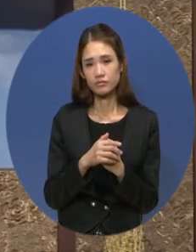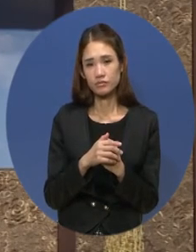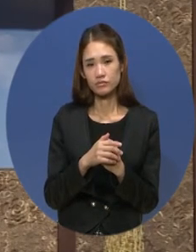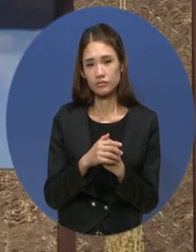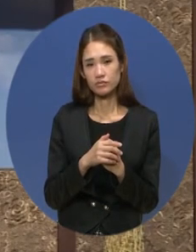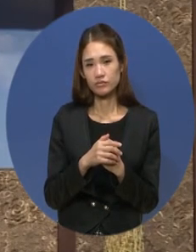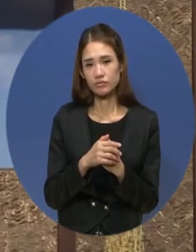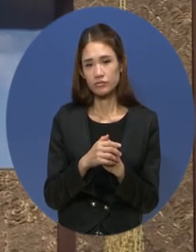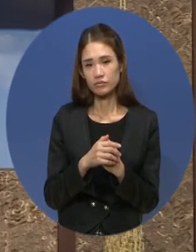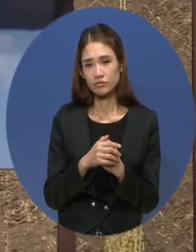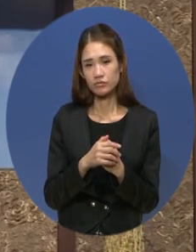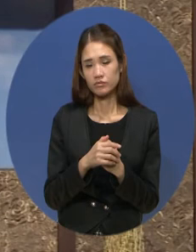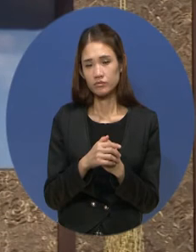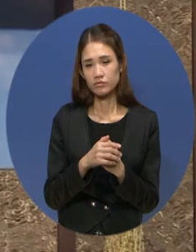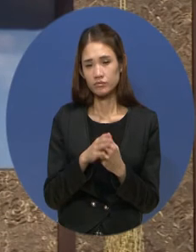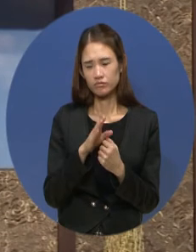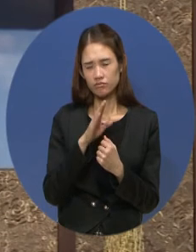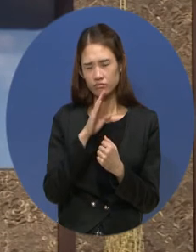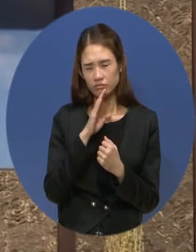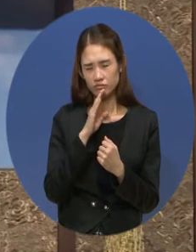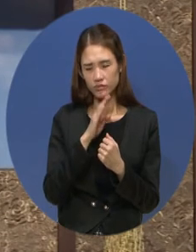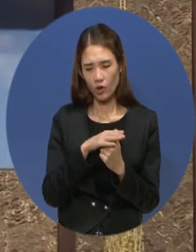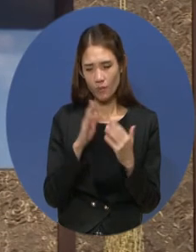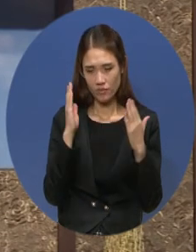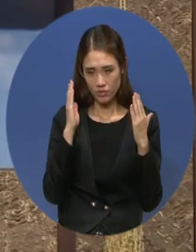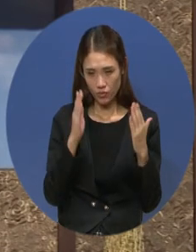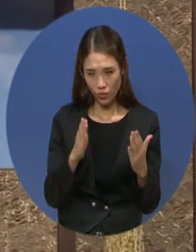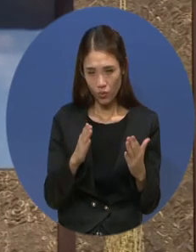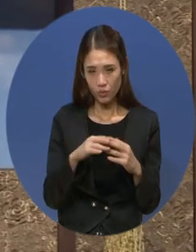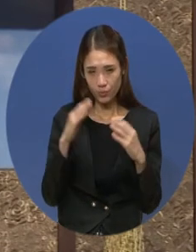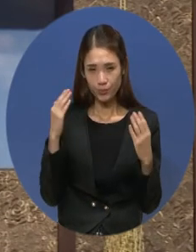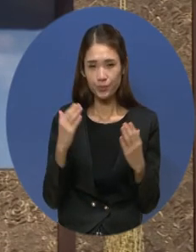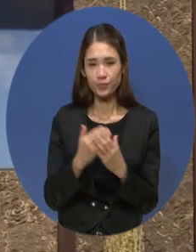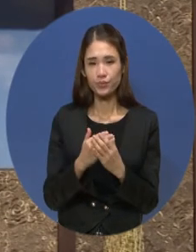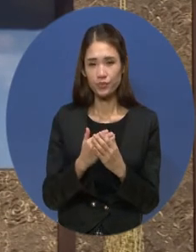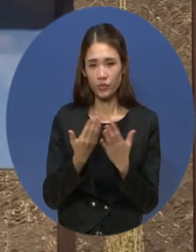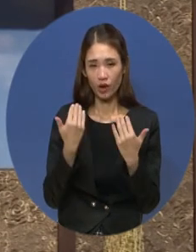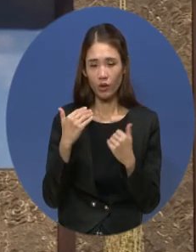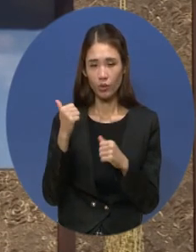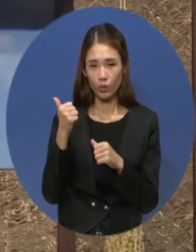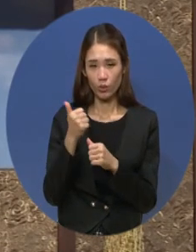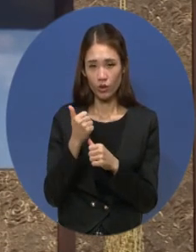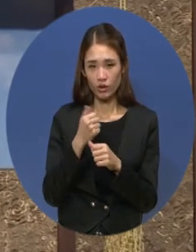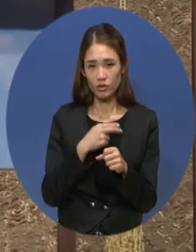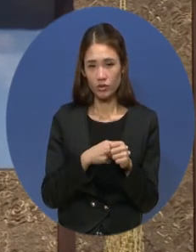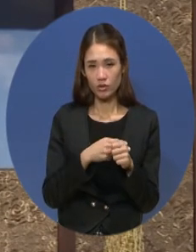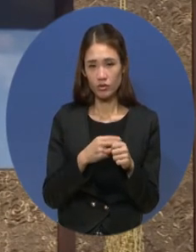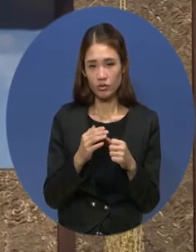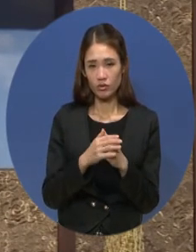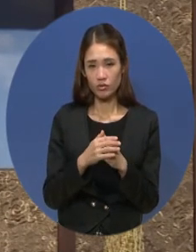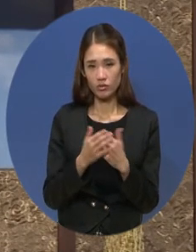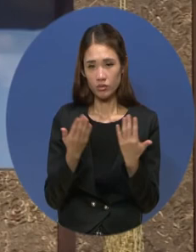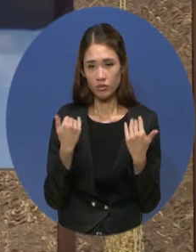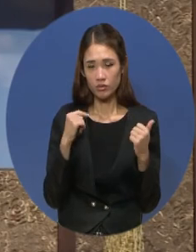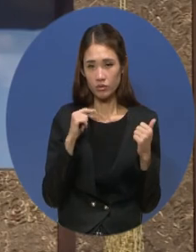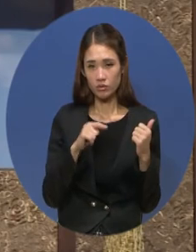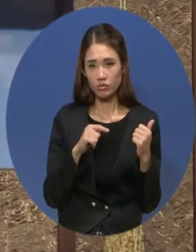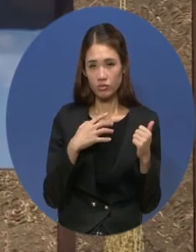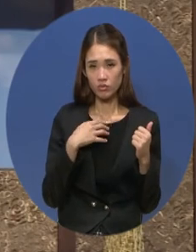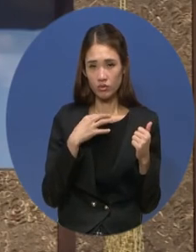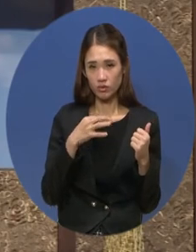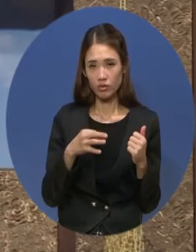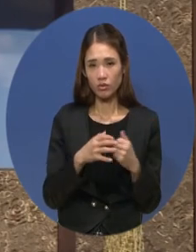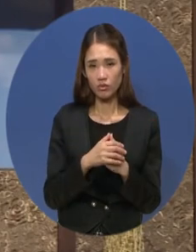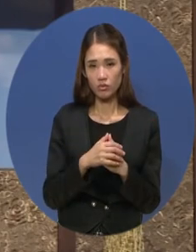어 정말 올인 했어요 학교 교감 선생님도 만나고 막 학교 가서도 얼음장 도주